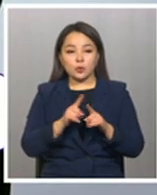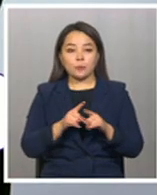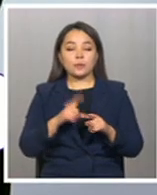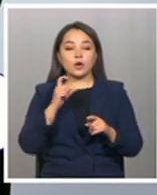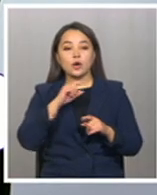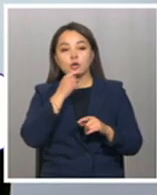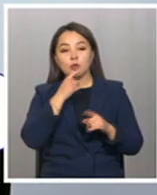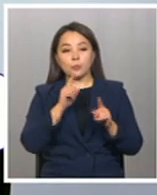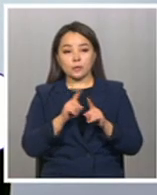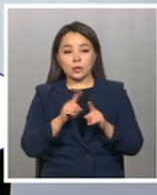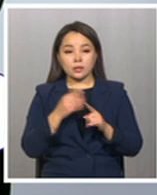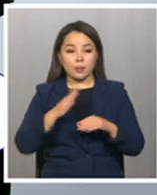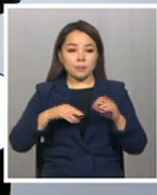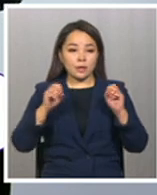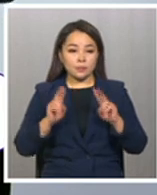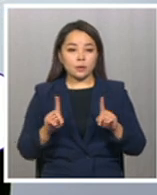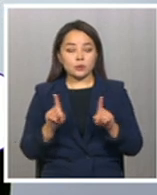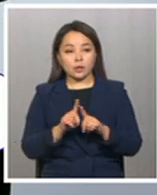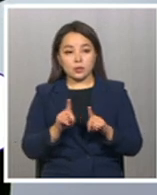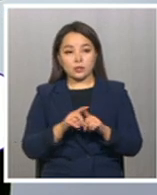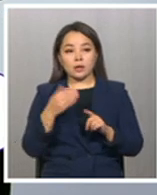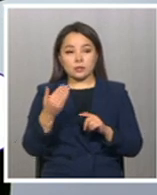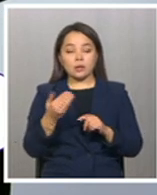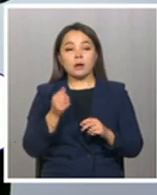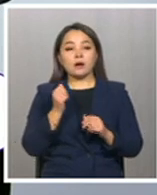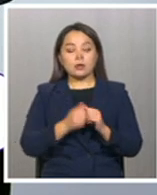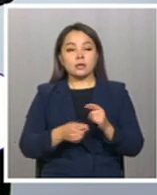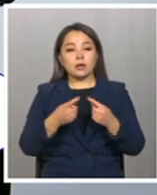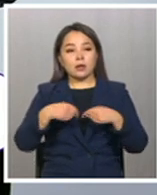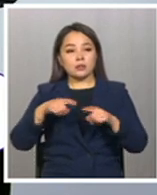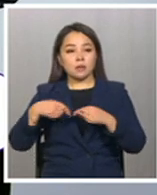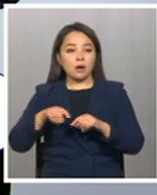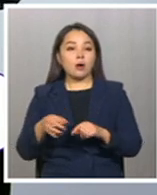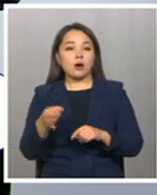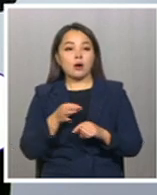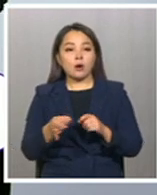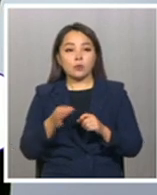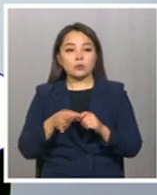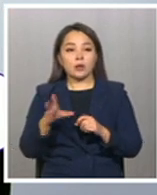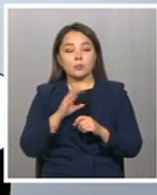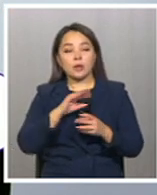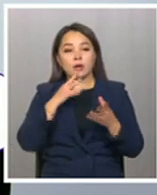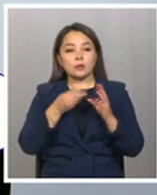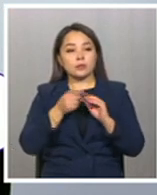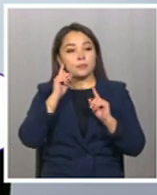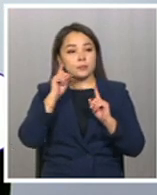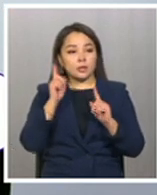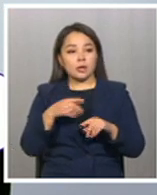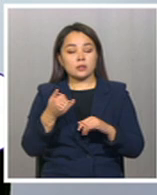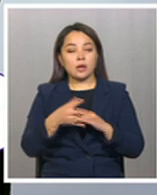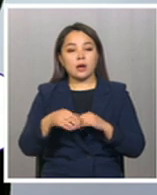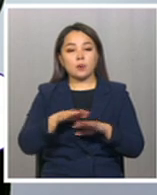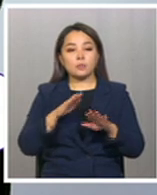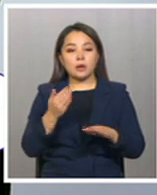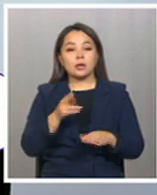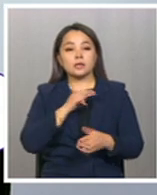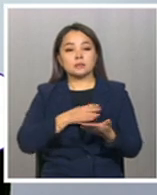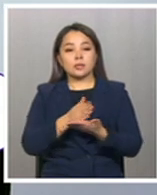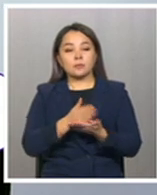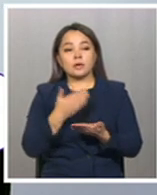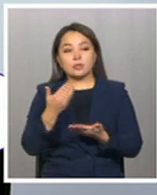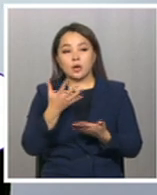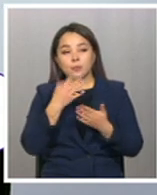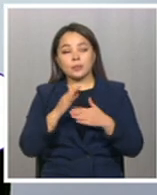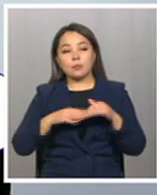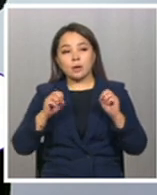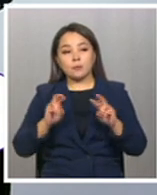бір салаға маманданған аумақтар мен немесе әр тарапты аудандар қалыптасатын білесіздер. Яғни аймақ қызметтерінің өсуі қызметтік